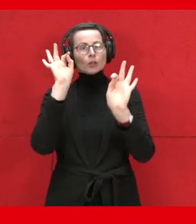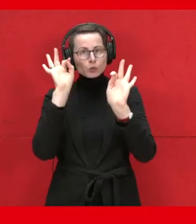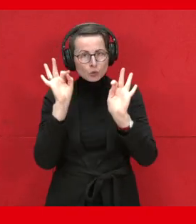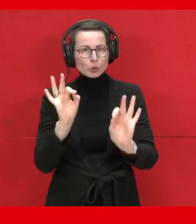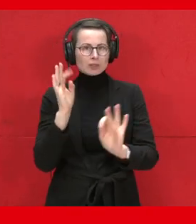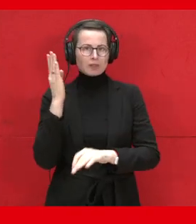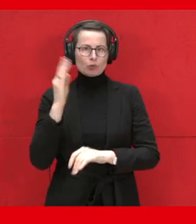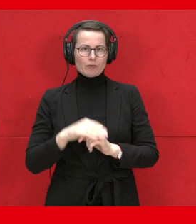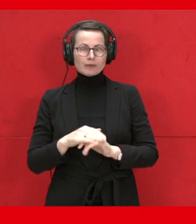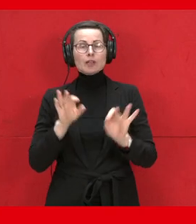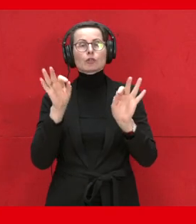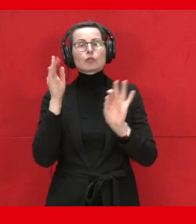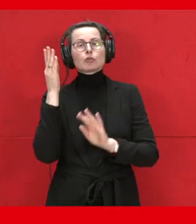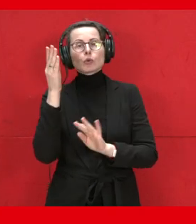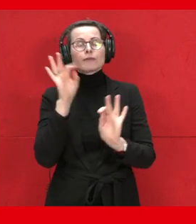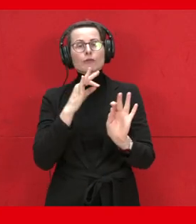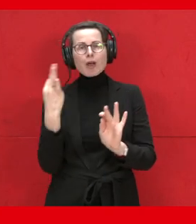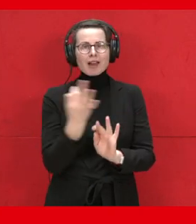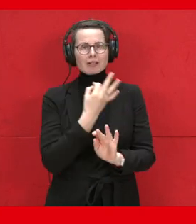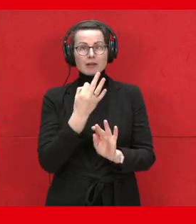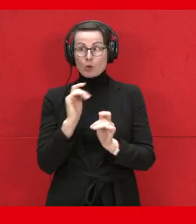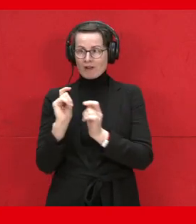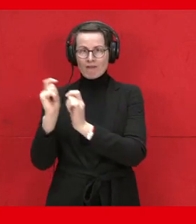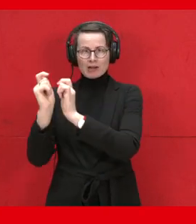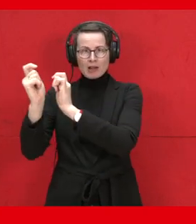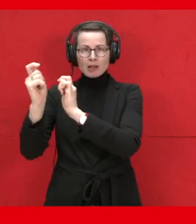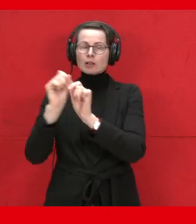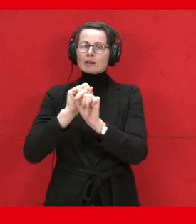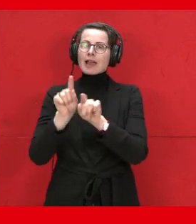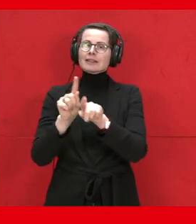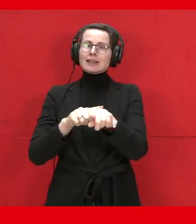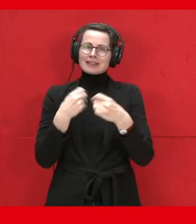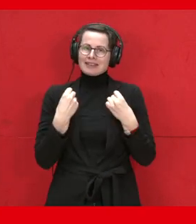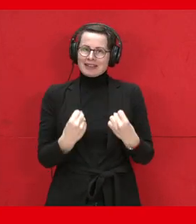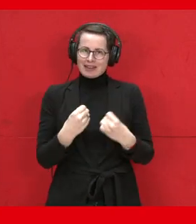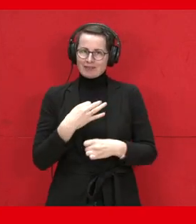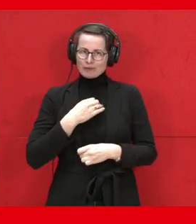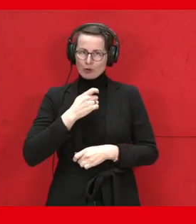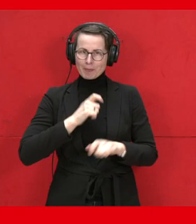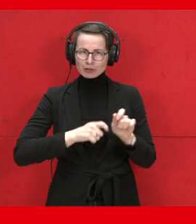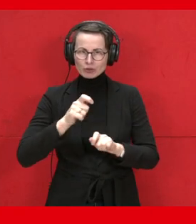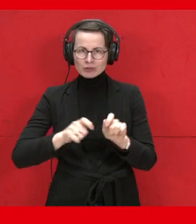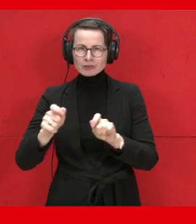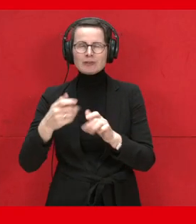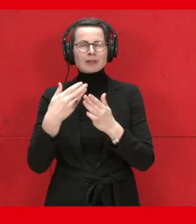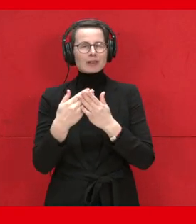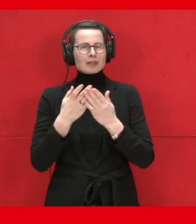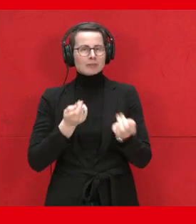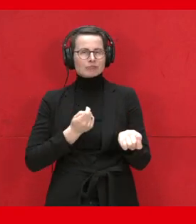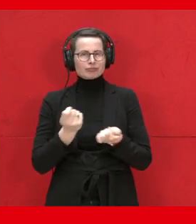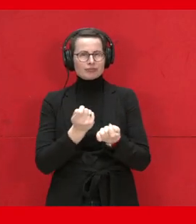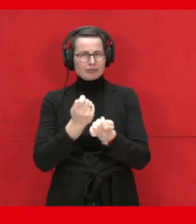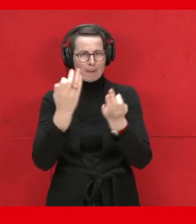alle und ein Wandel, der auch Sicherheit gewährt für die Menschen, das ist etwas, was einen aktiven und was auch